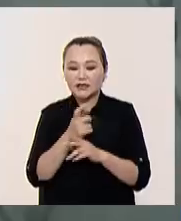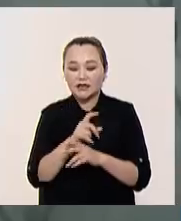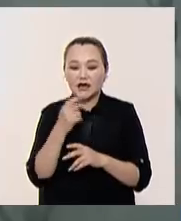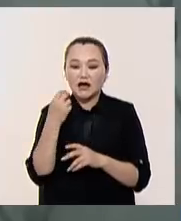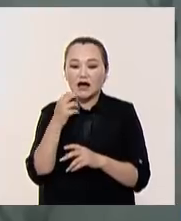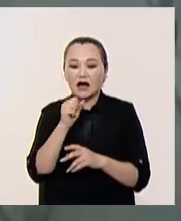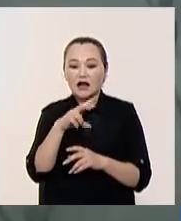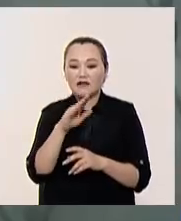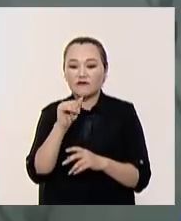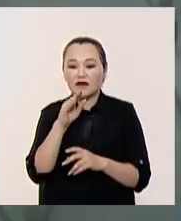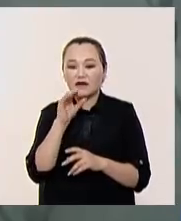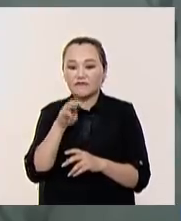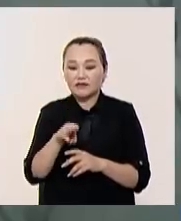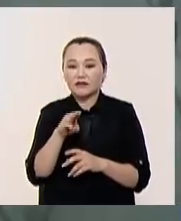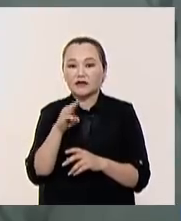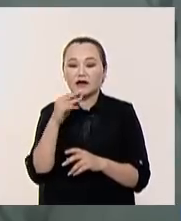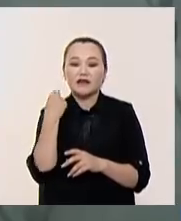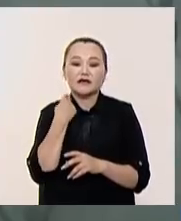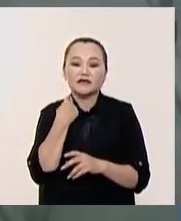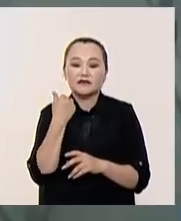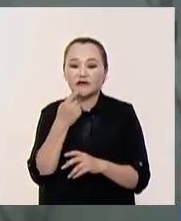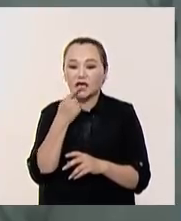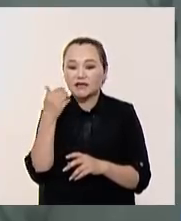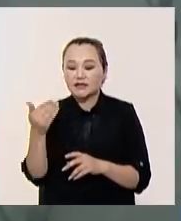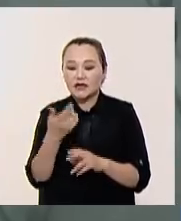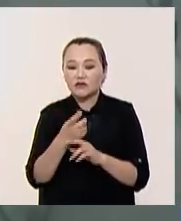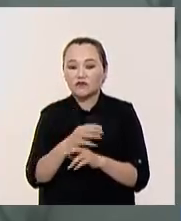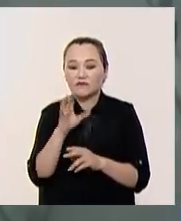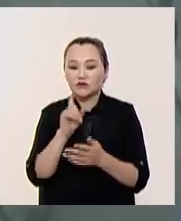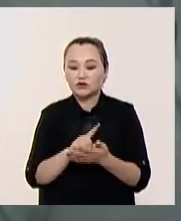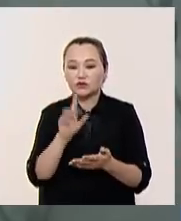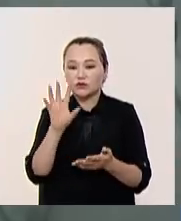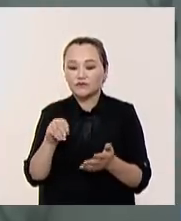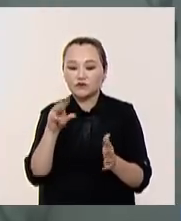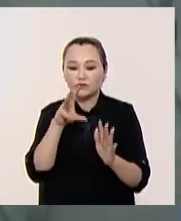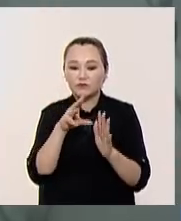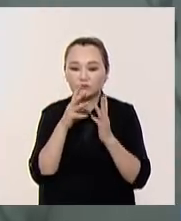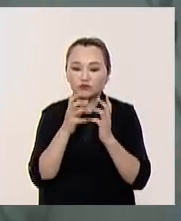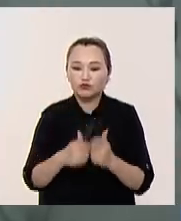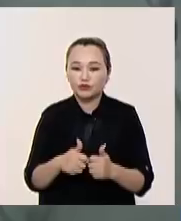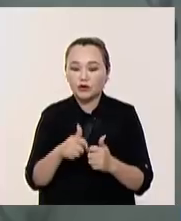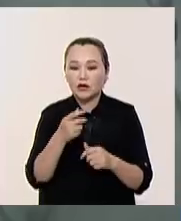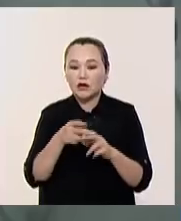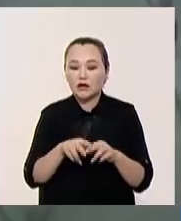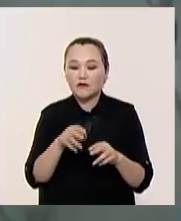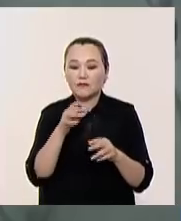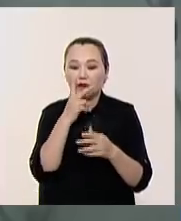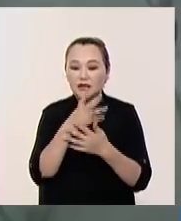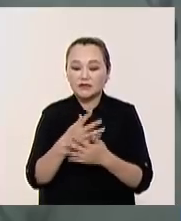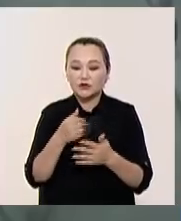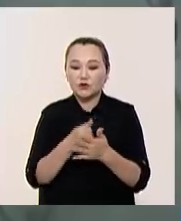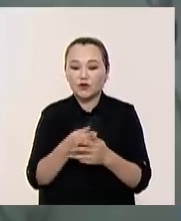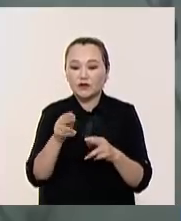английского языка, понимаете? Поэтому это должно быть все учтено. А вот в тех вариантах, которые были до этого,